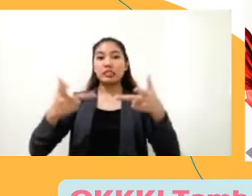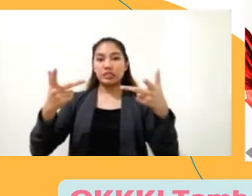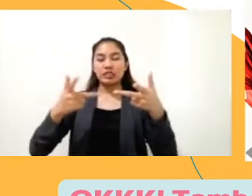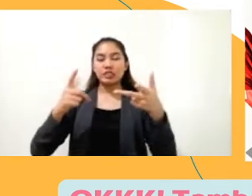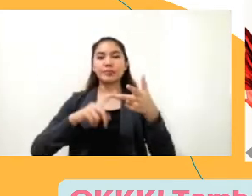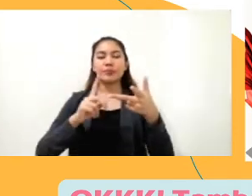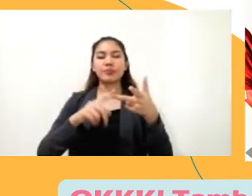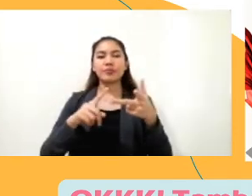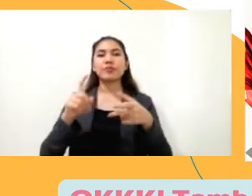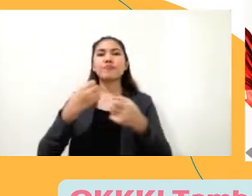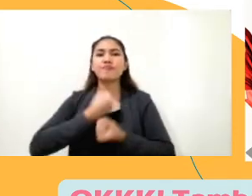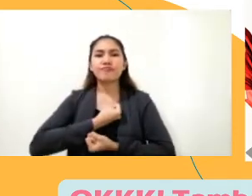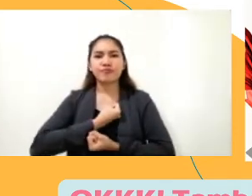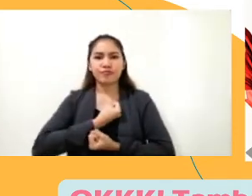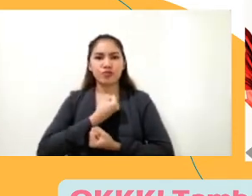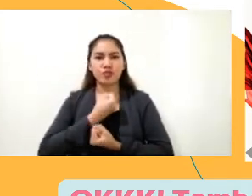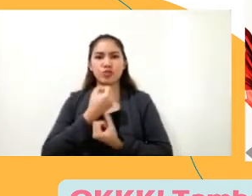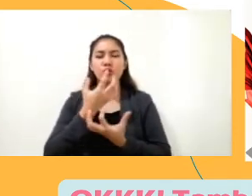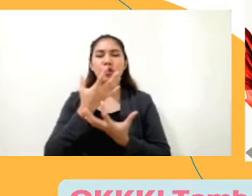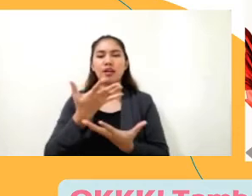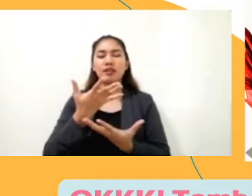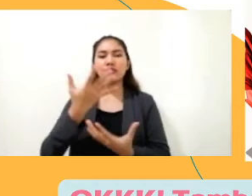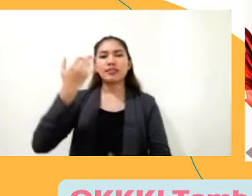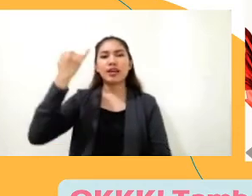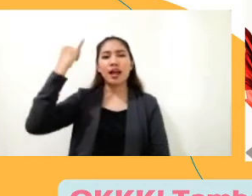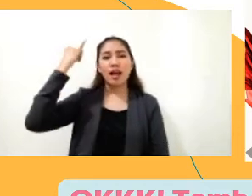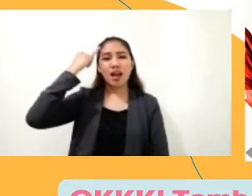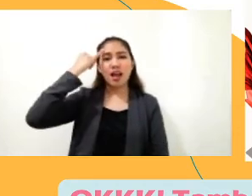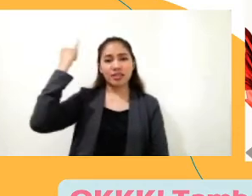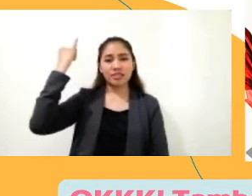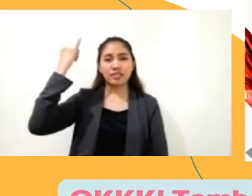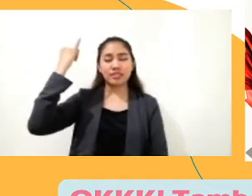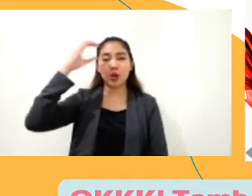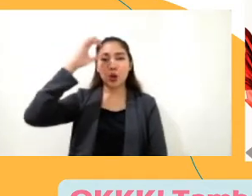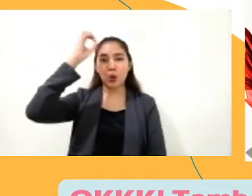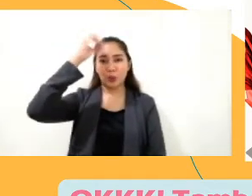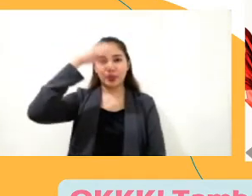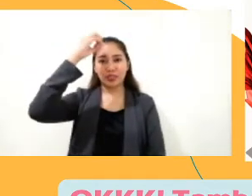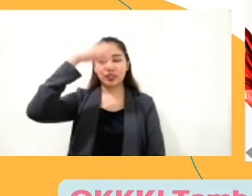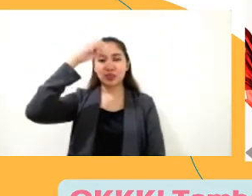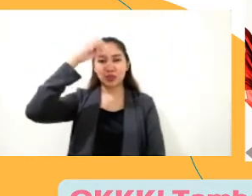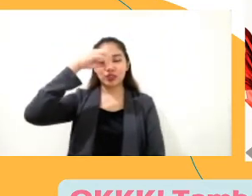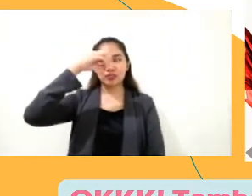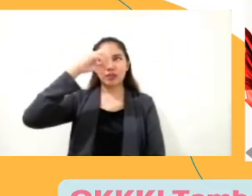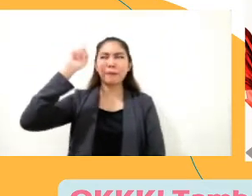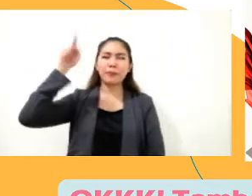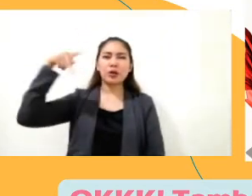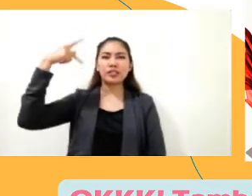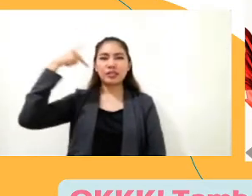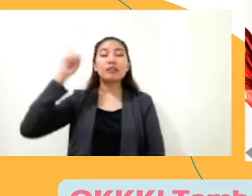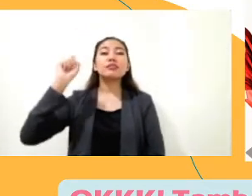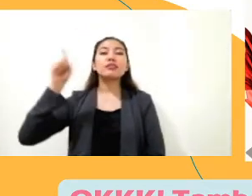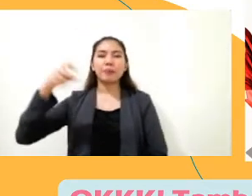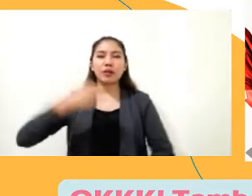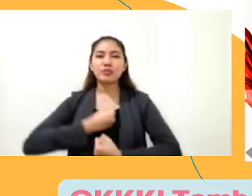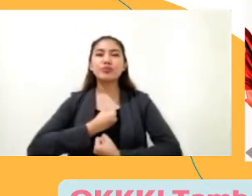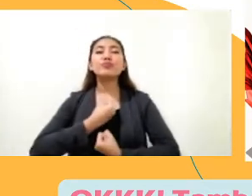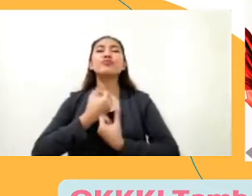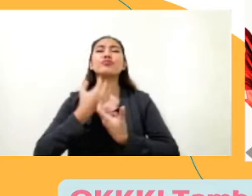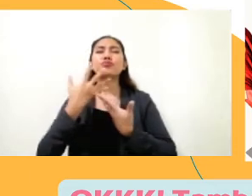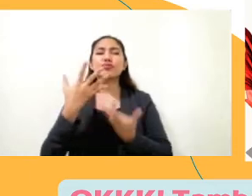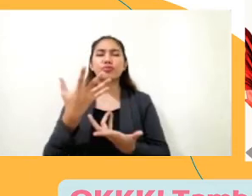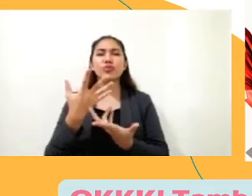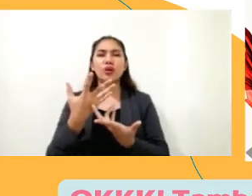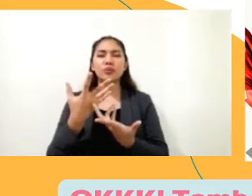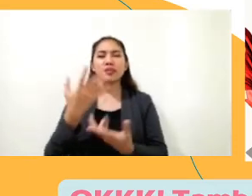ang saloobin natin at ideyang pampolitika. Okay? Pero dapat kung nagpapahayag tayo ng ating saloobin at